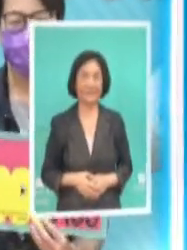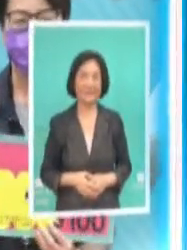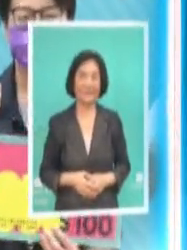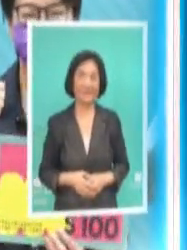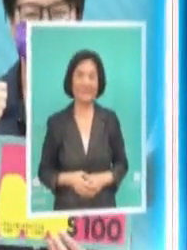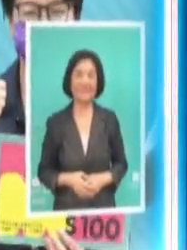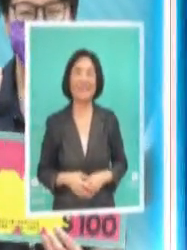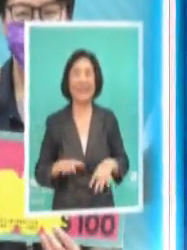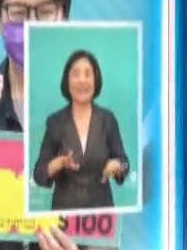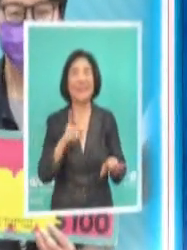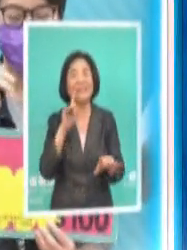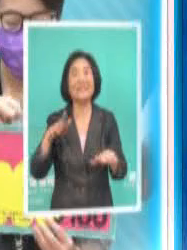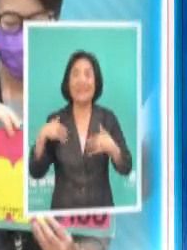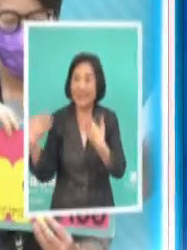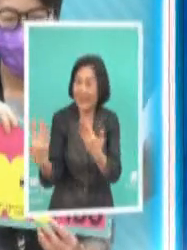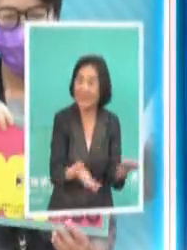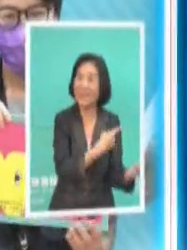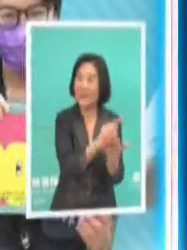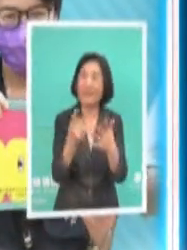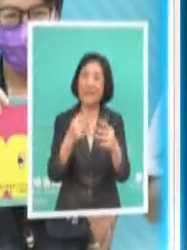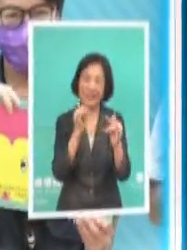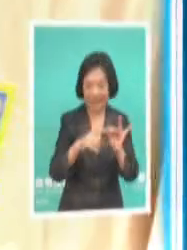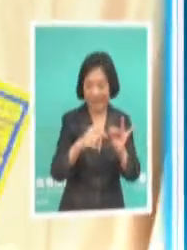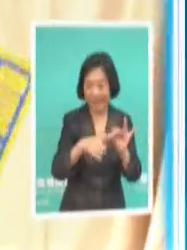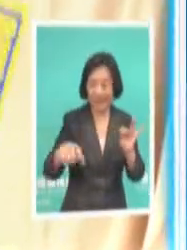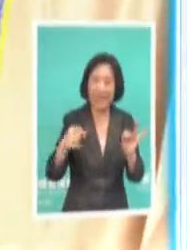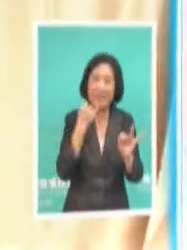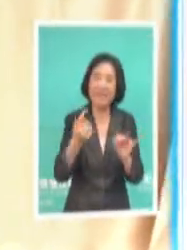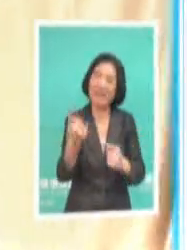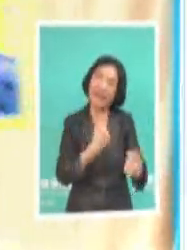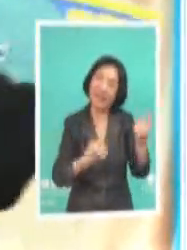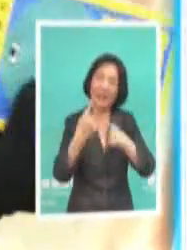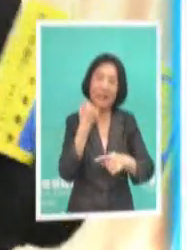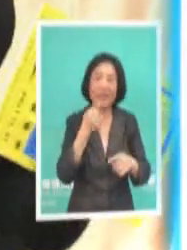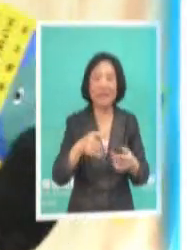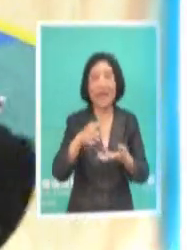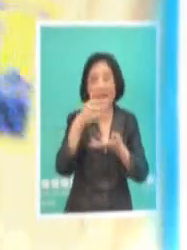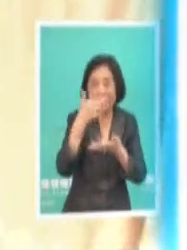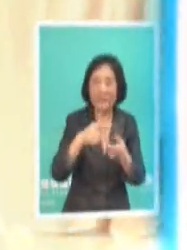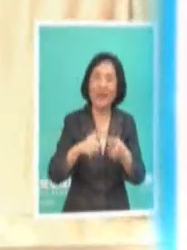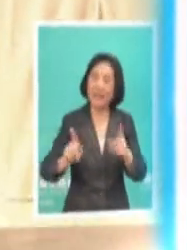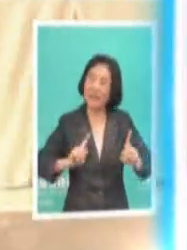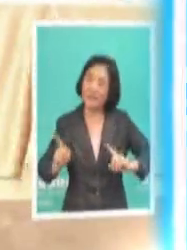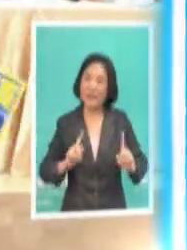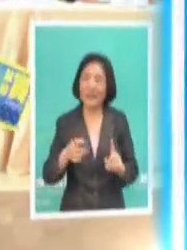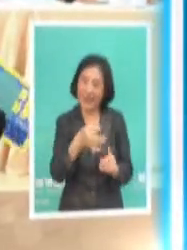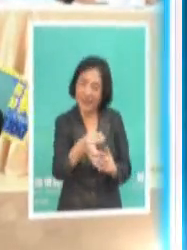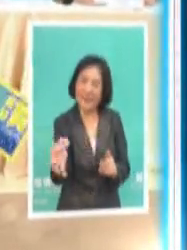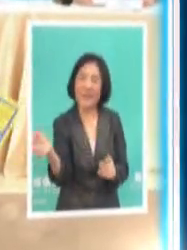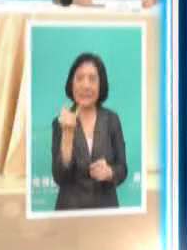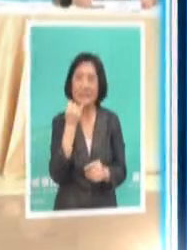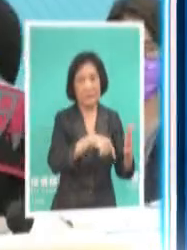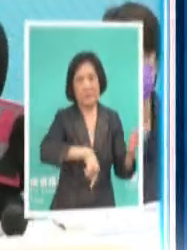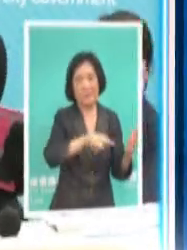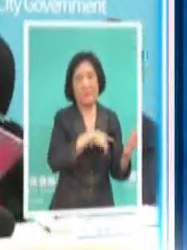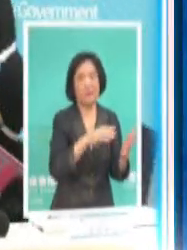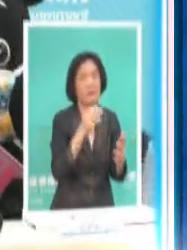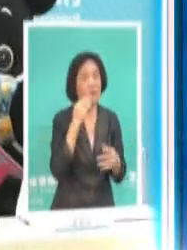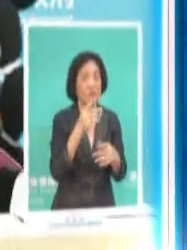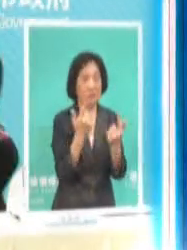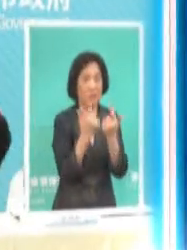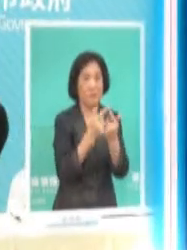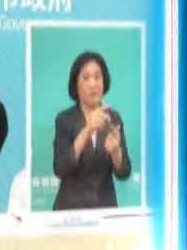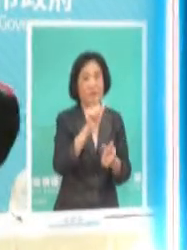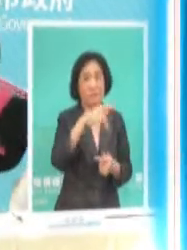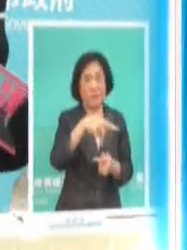案是为了抢选票，抢选票，而且他还说呢会引起通膨问题。想不到昨天柯文哲他也公布要推出熊好券的